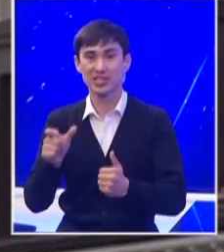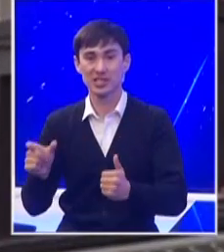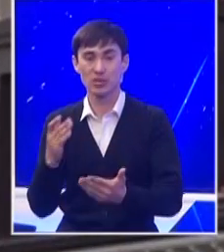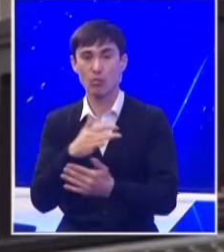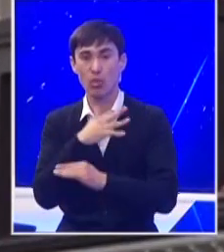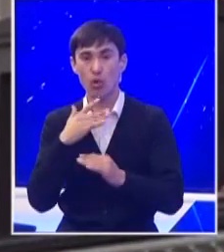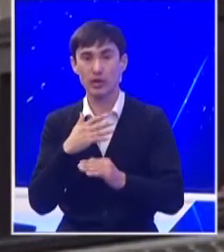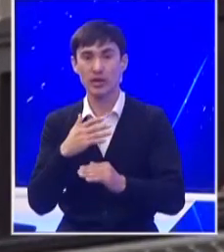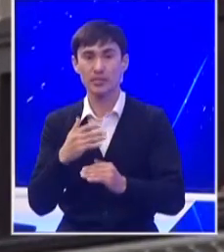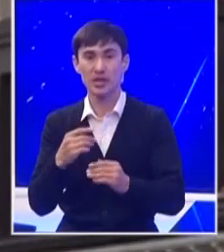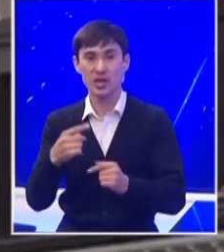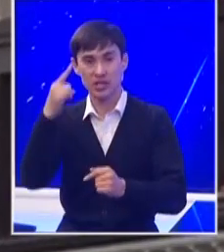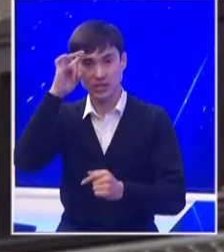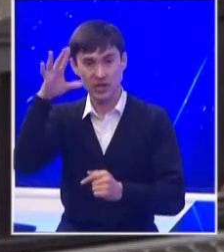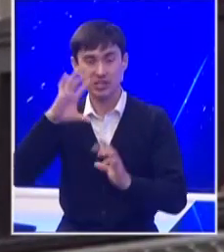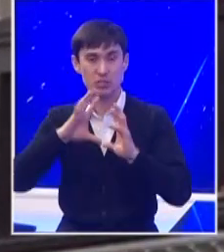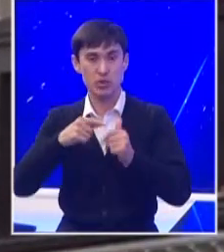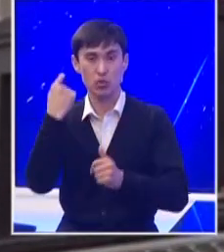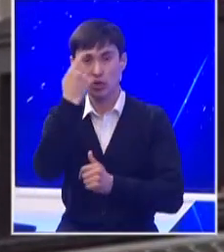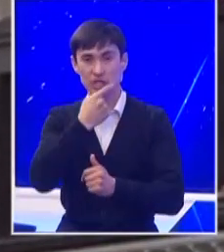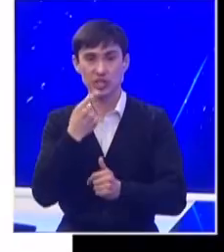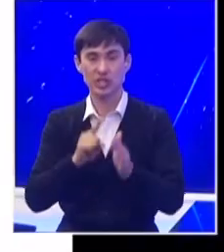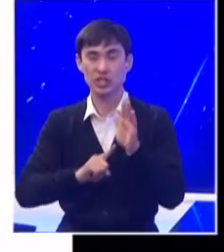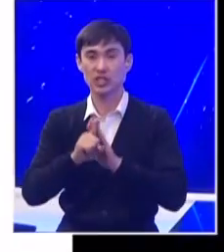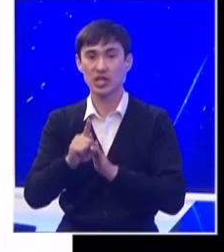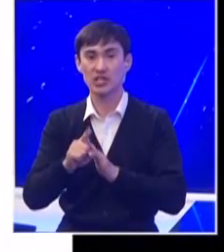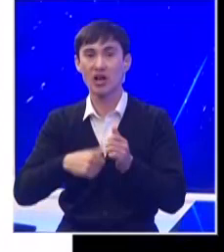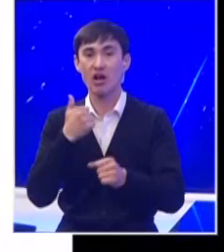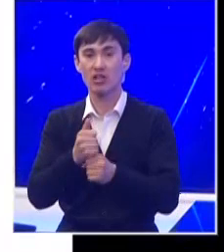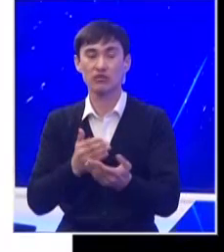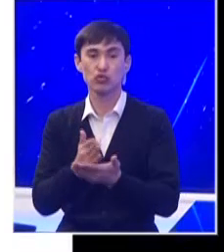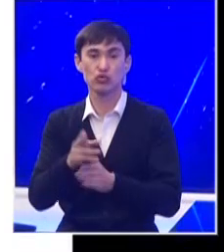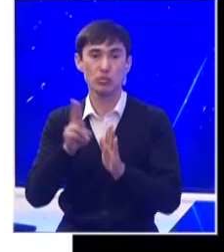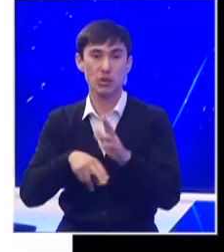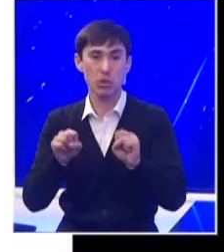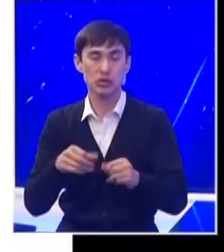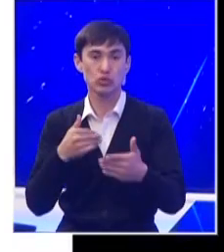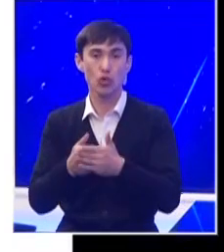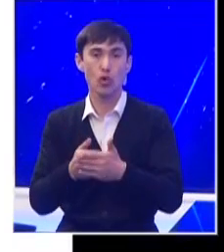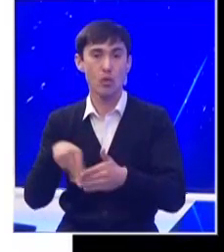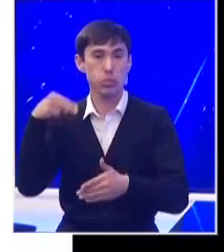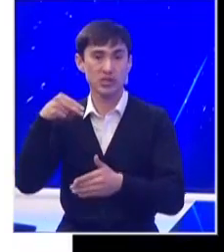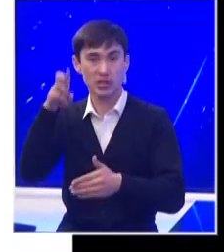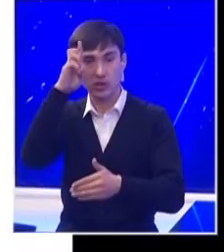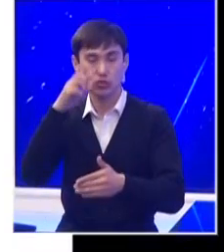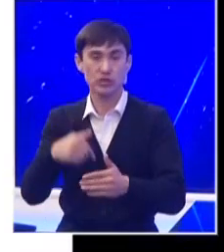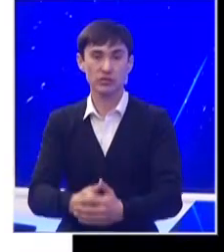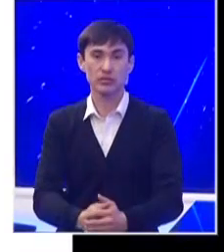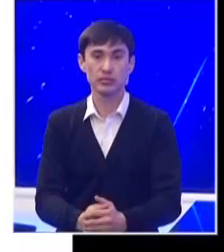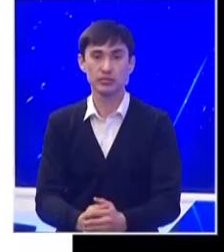числятся многие медийные и известные миру личности, начиная от глав служб безопасности до лидеров государств.